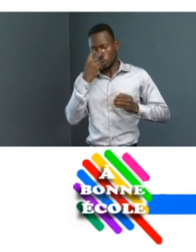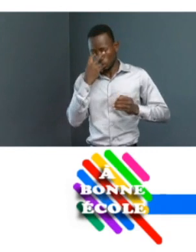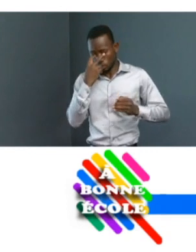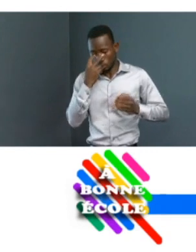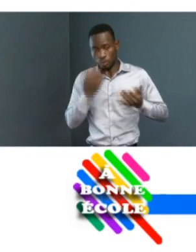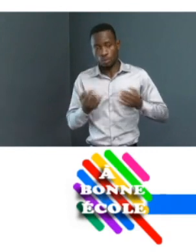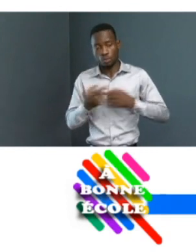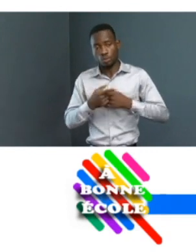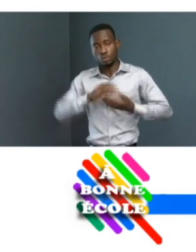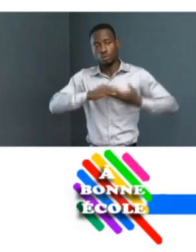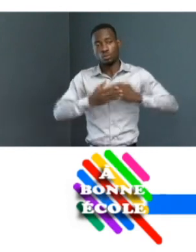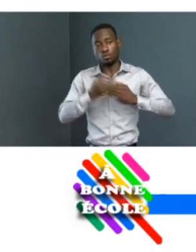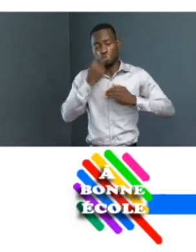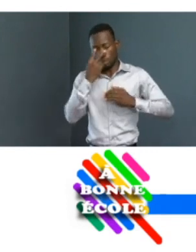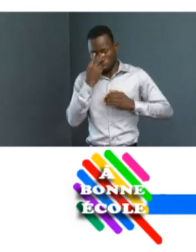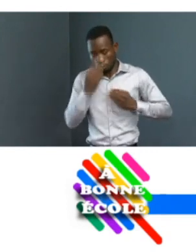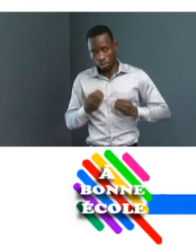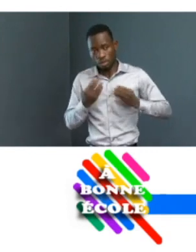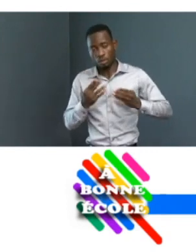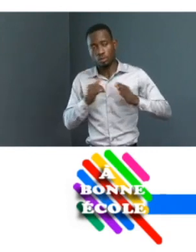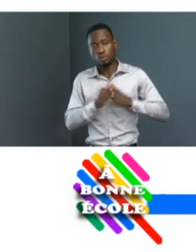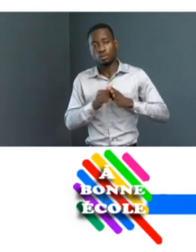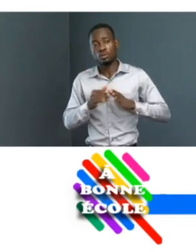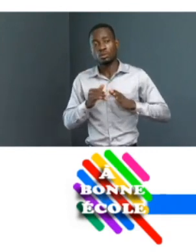cause de cette